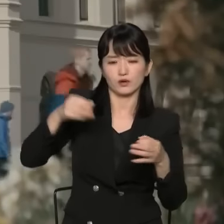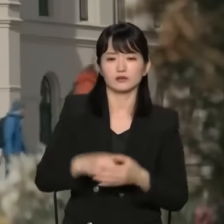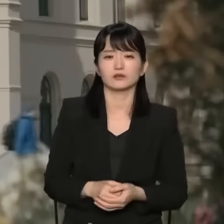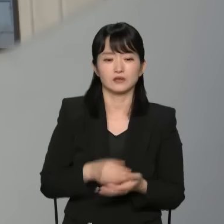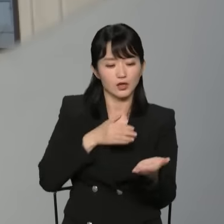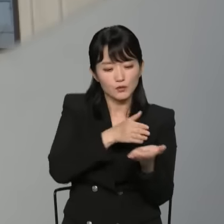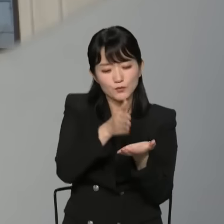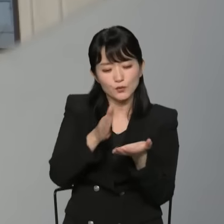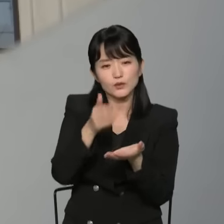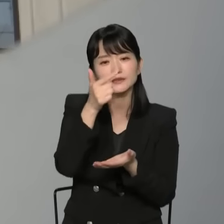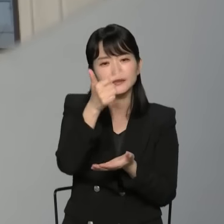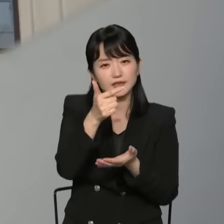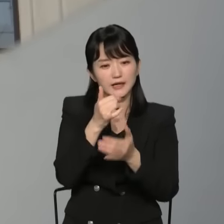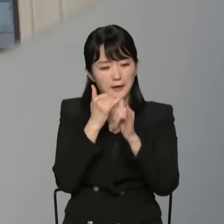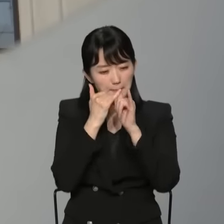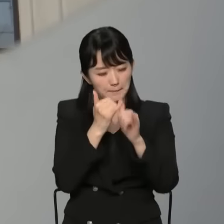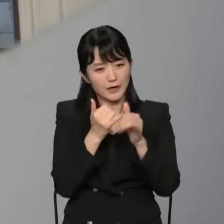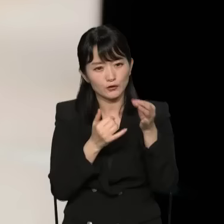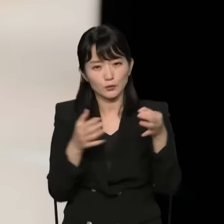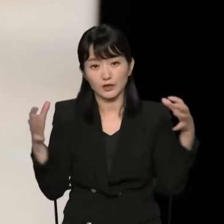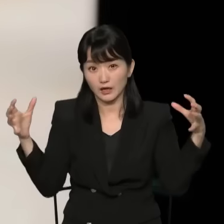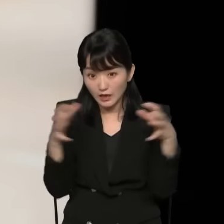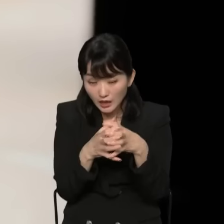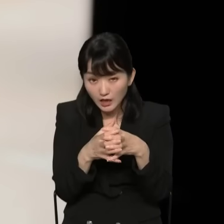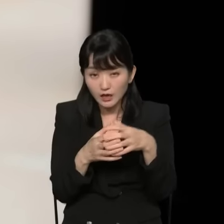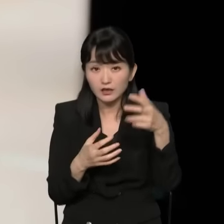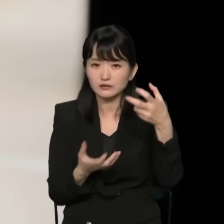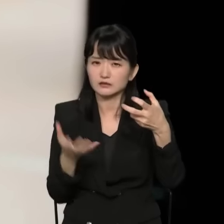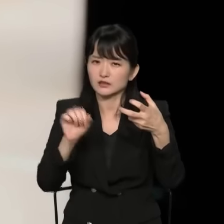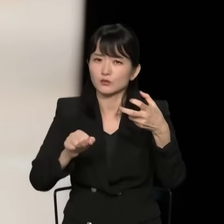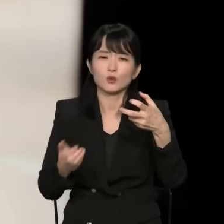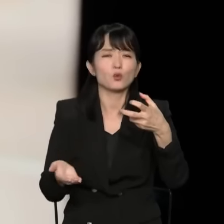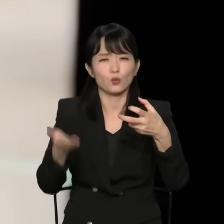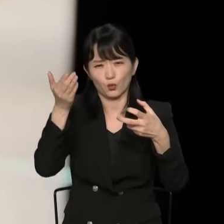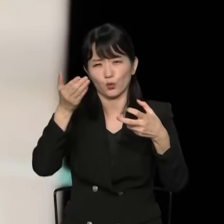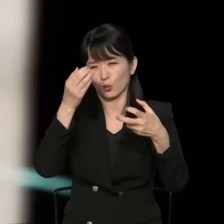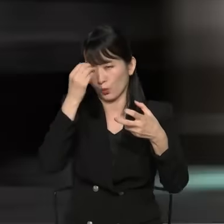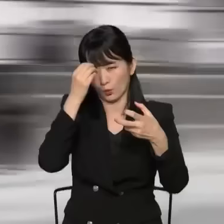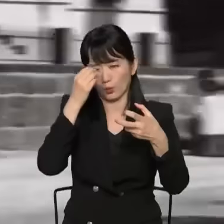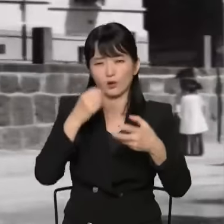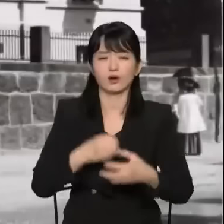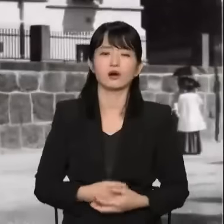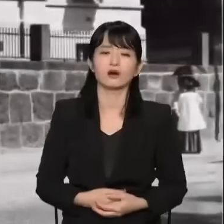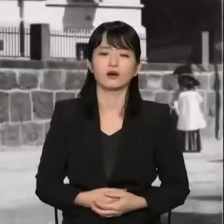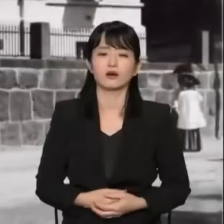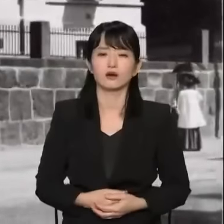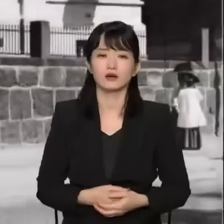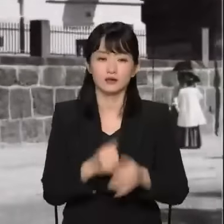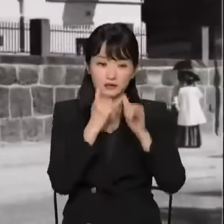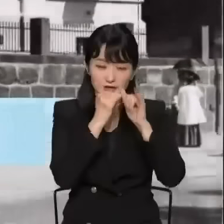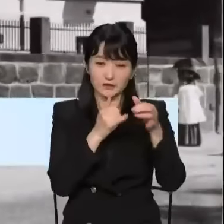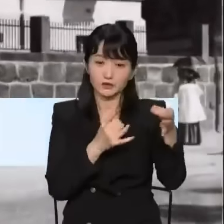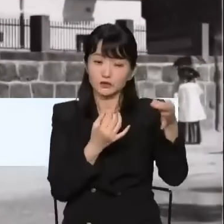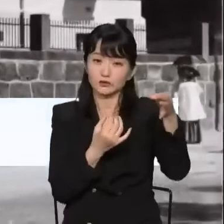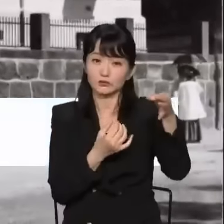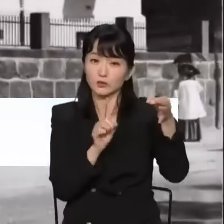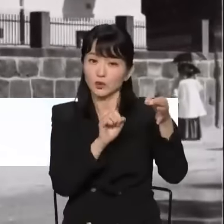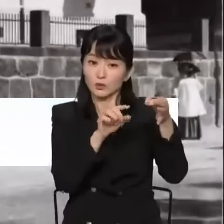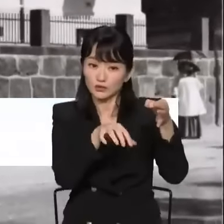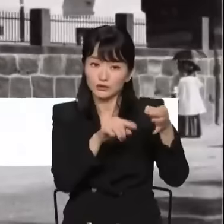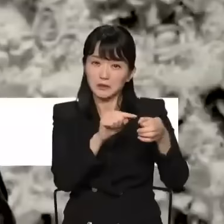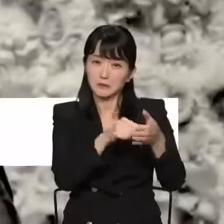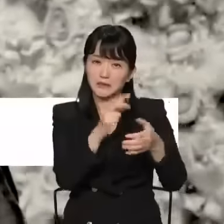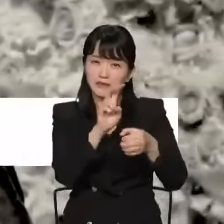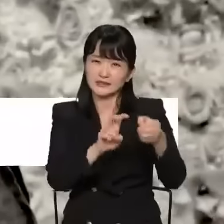6분야의 수상자들에게 돌아갈 상금을 합하면 70억 원이 훌쩍 넘습니다. 상금의 원천은 120여 년